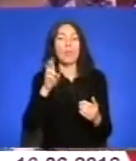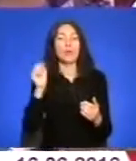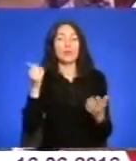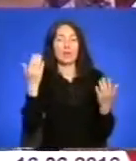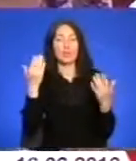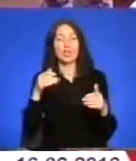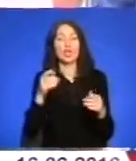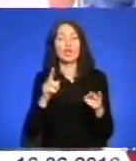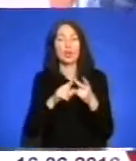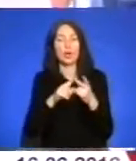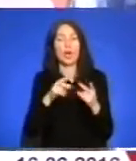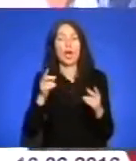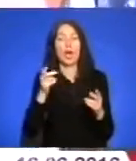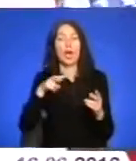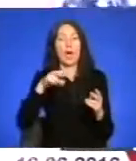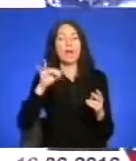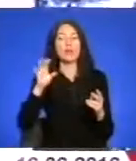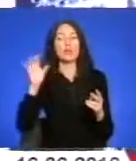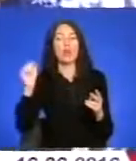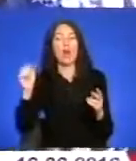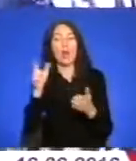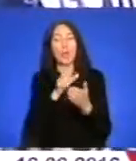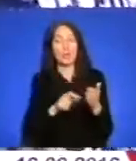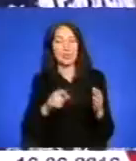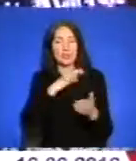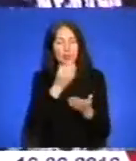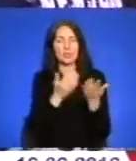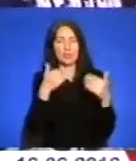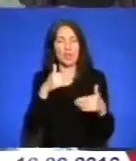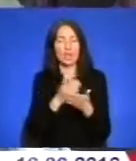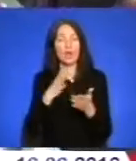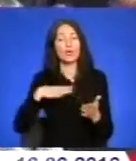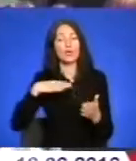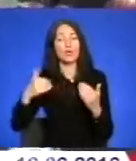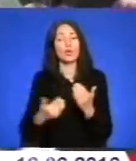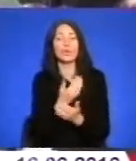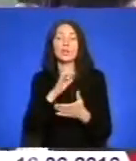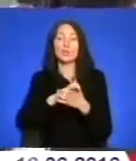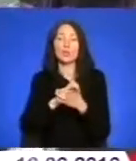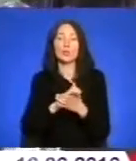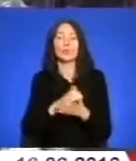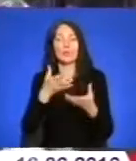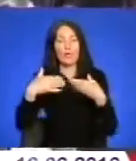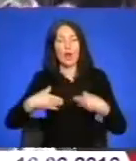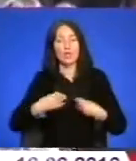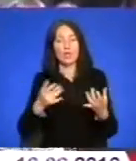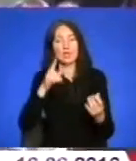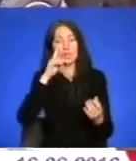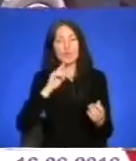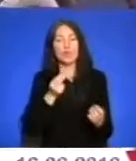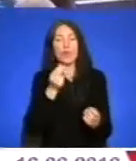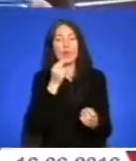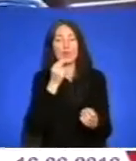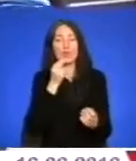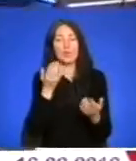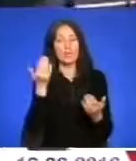«Лісовій пісні». Досвід уже є. Очікують нових знайомств та незабутніх вражень, а ще смачного харчування.